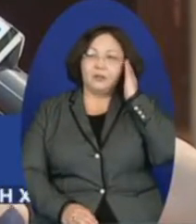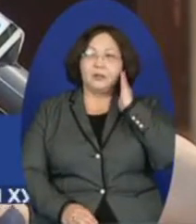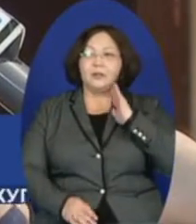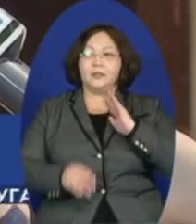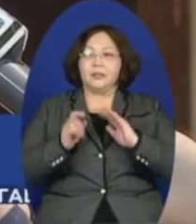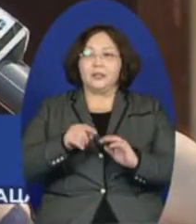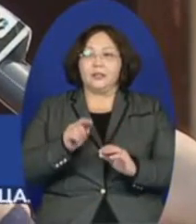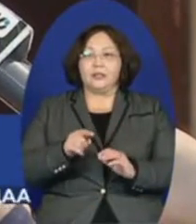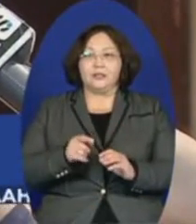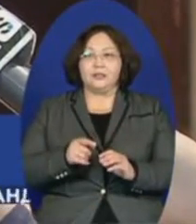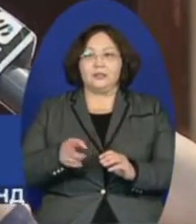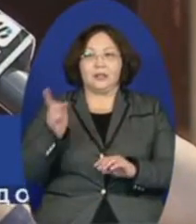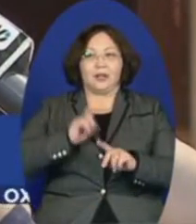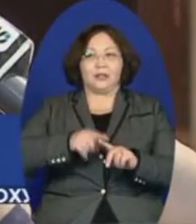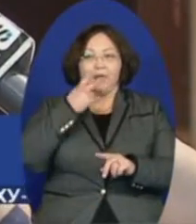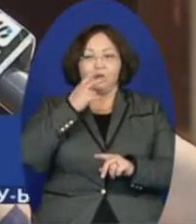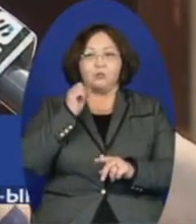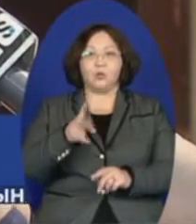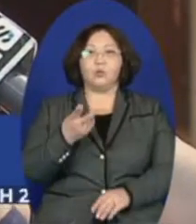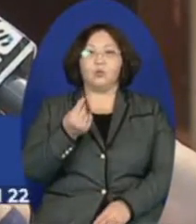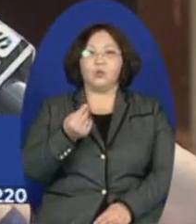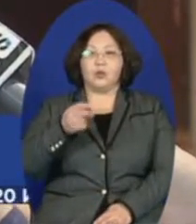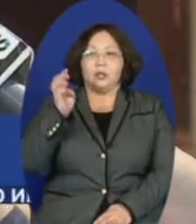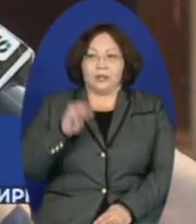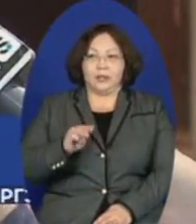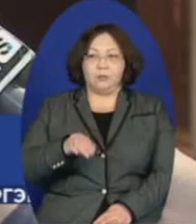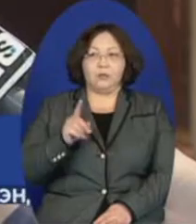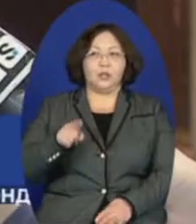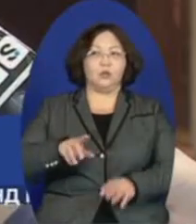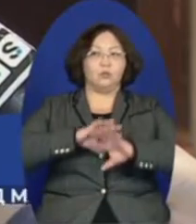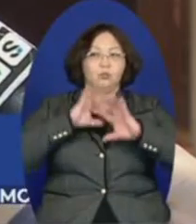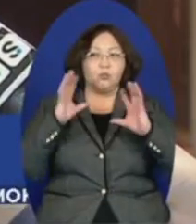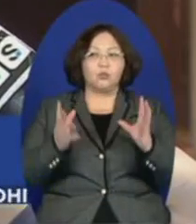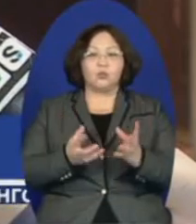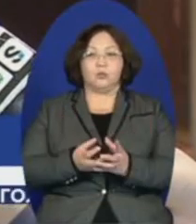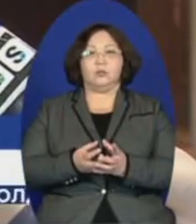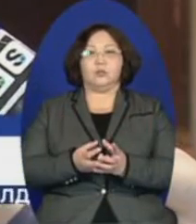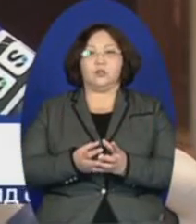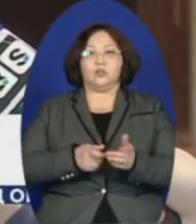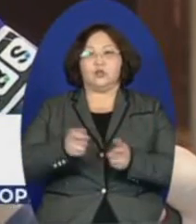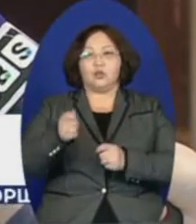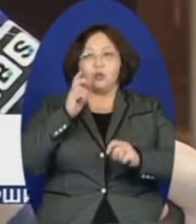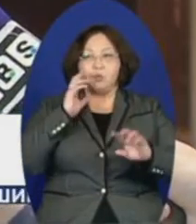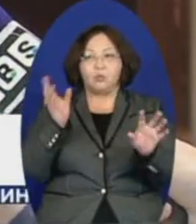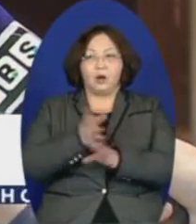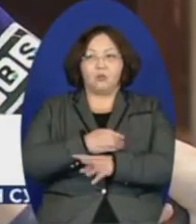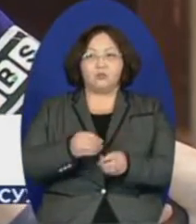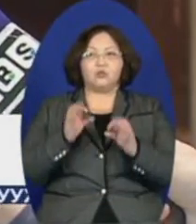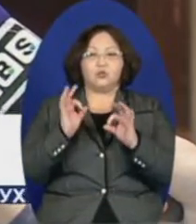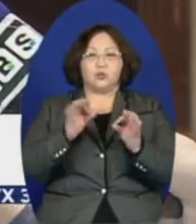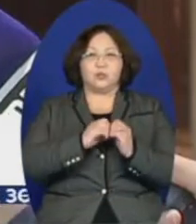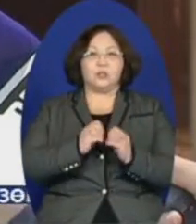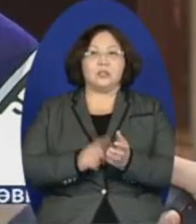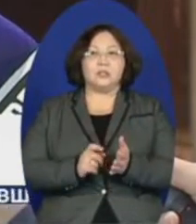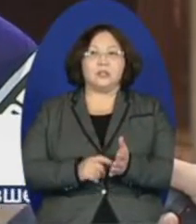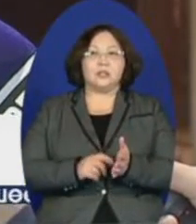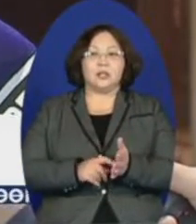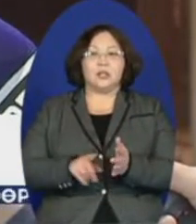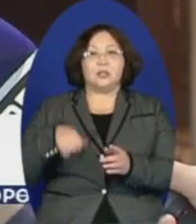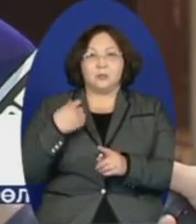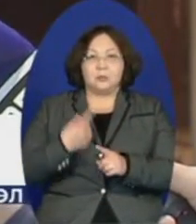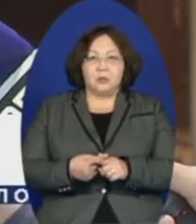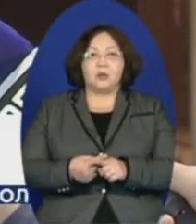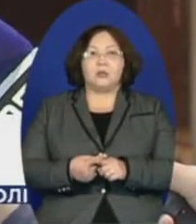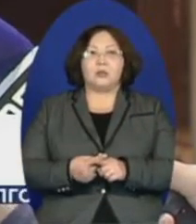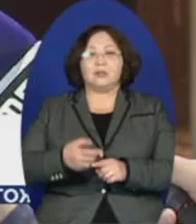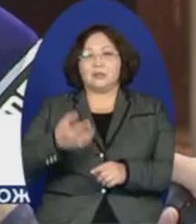нэг талаараа аваад үзэхэд бол бас үнэн. Тэгээд энэ болгоныг чинь ингээд бүхэлдээ ингээд зохицуулсан ийм зохицуулалтууд байх хэрэгтэй. За дээрэс нь гэдэг юм